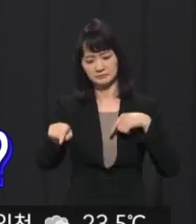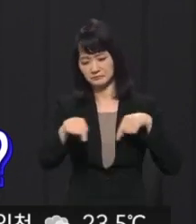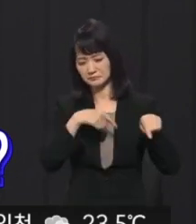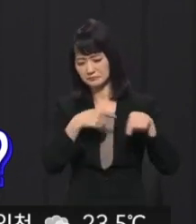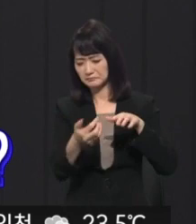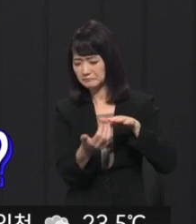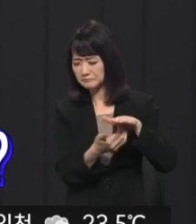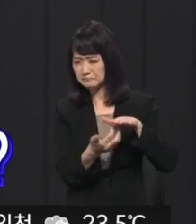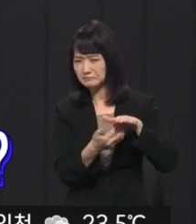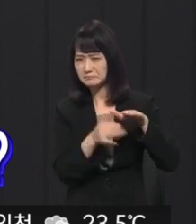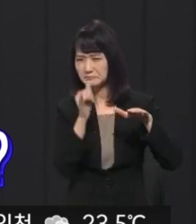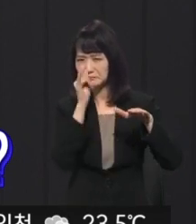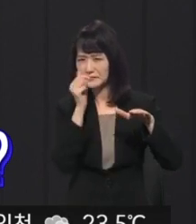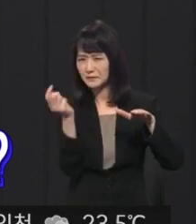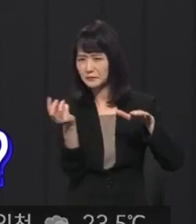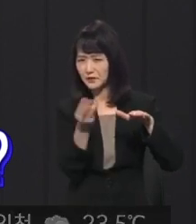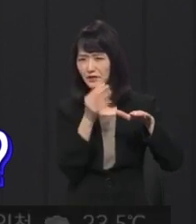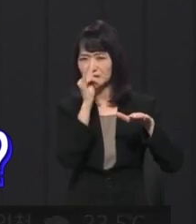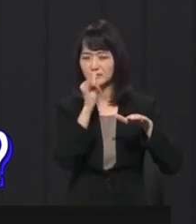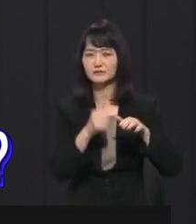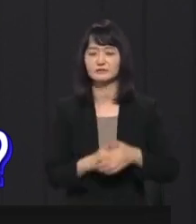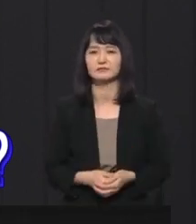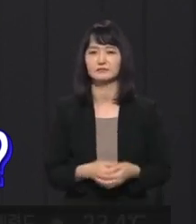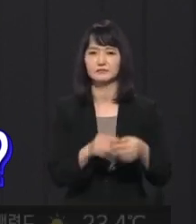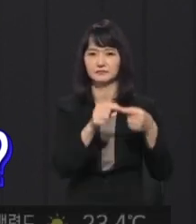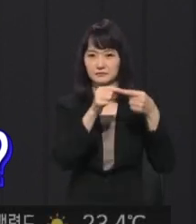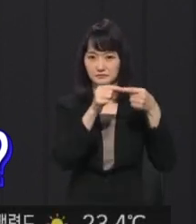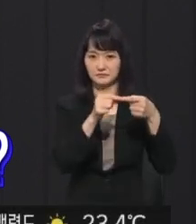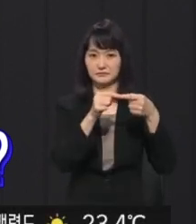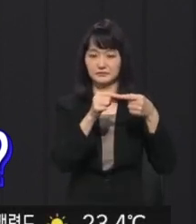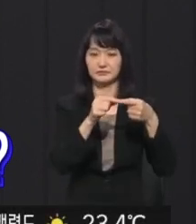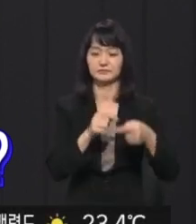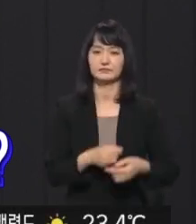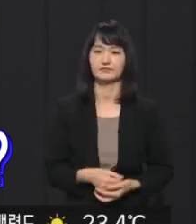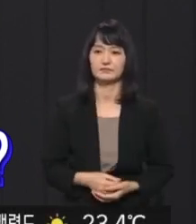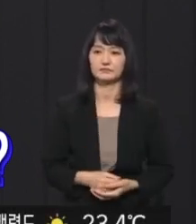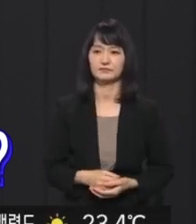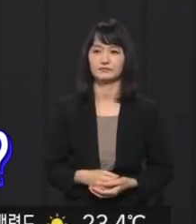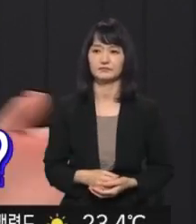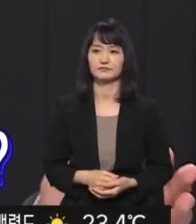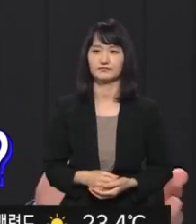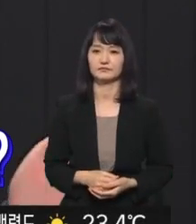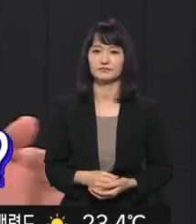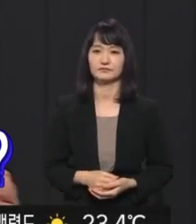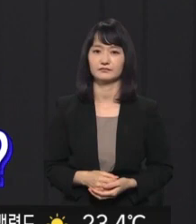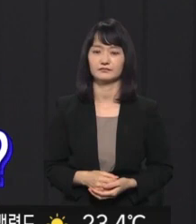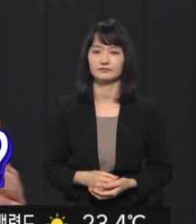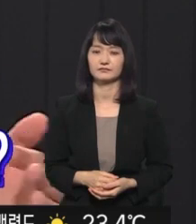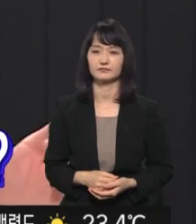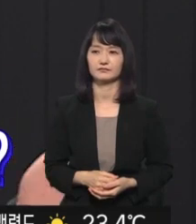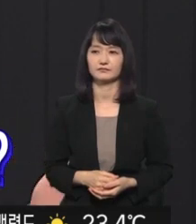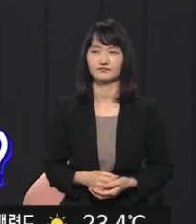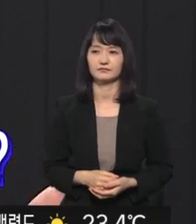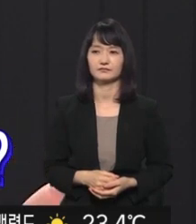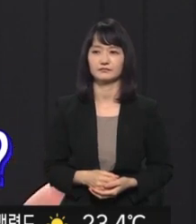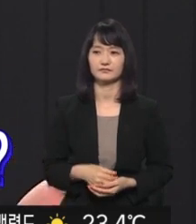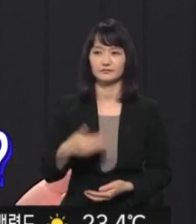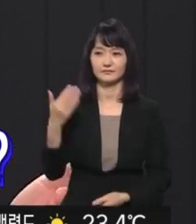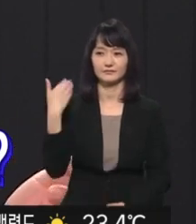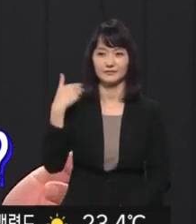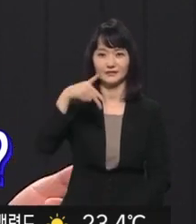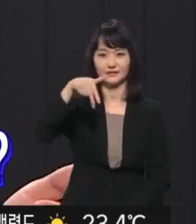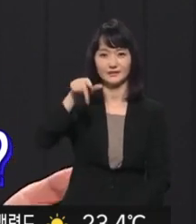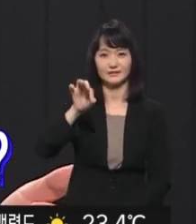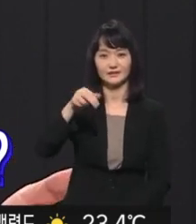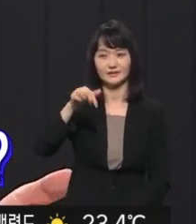들어 가 있는 것 같긴 합니다 이러다 진 아래 일단 첫 번째로는 저는 아까도 제가 계속 장제원 회원 애를 너무 새 얘기해서